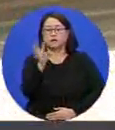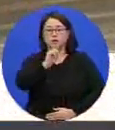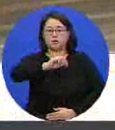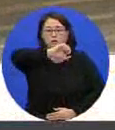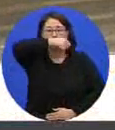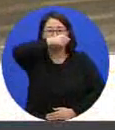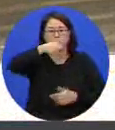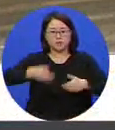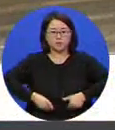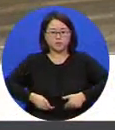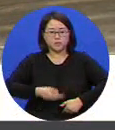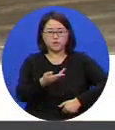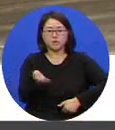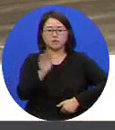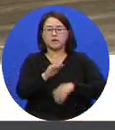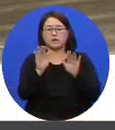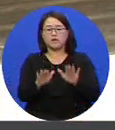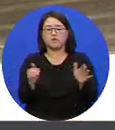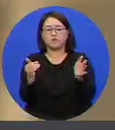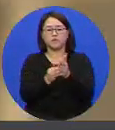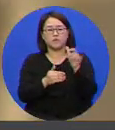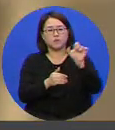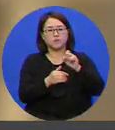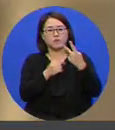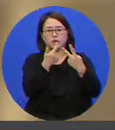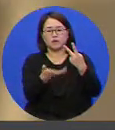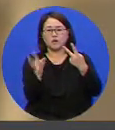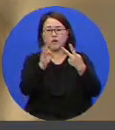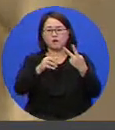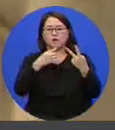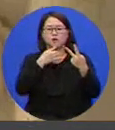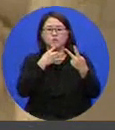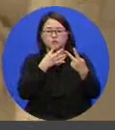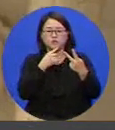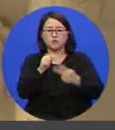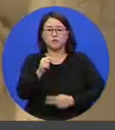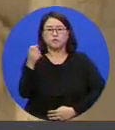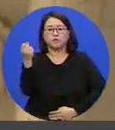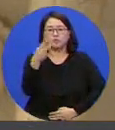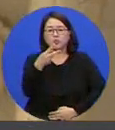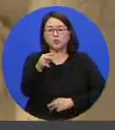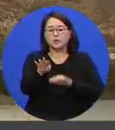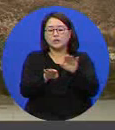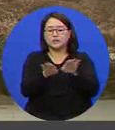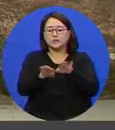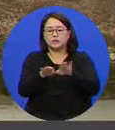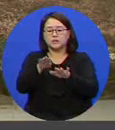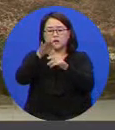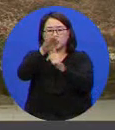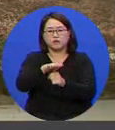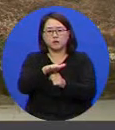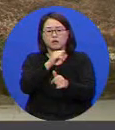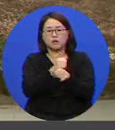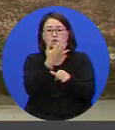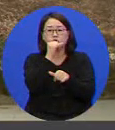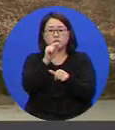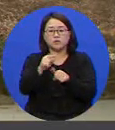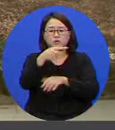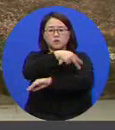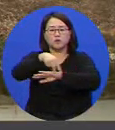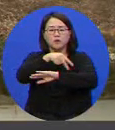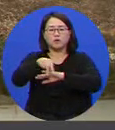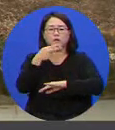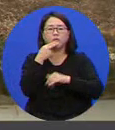투입된 예산은 52억 원밖에 되지 않습니다. 더구나 삼내교는 내진 설계도 돼 있지 않기 때문에 지진에